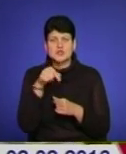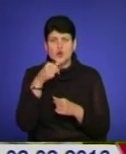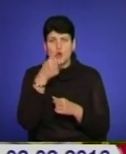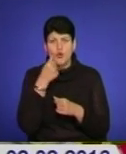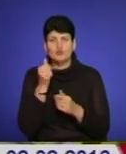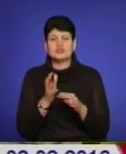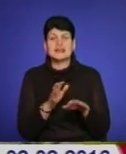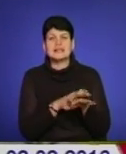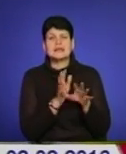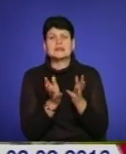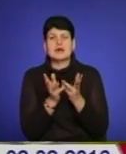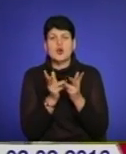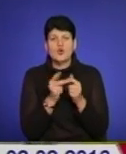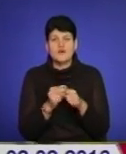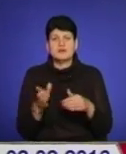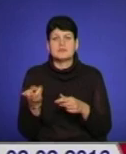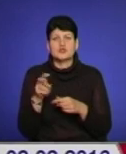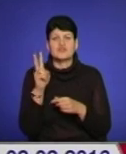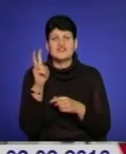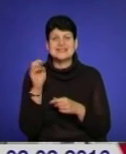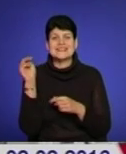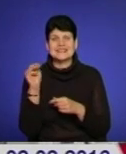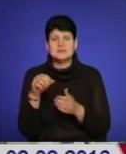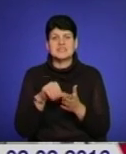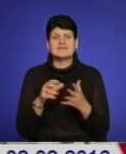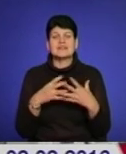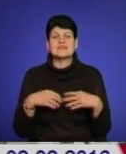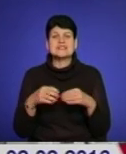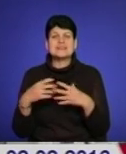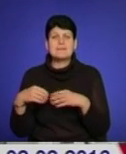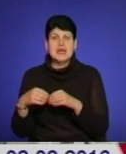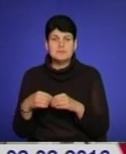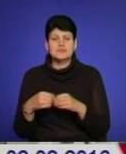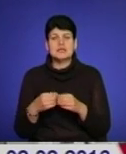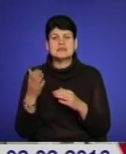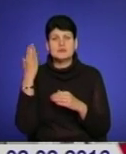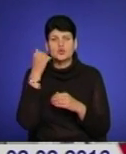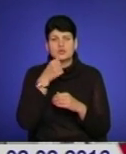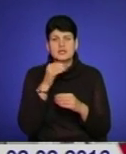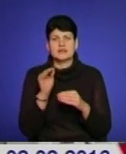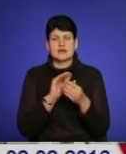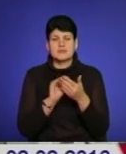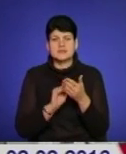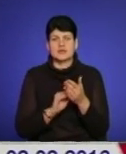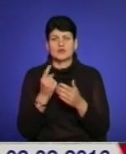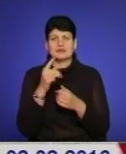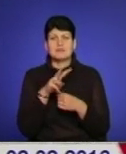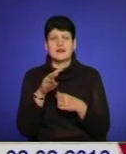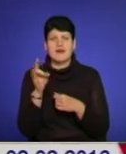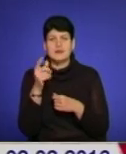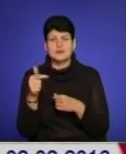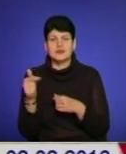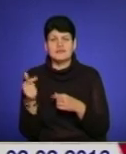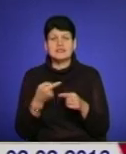цієї допомоги звернулося 200 тисяч представників сімей. Нарахування за минулий рік склали понад 1 мільярд гривень. Ця сума